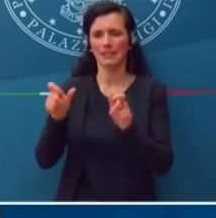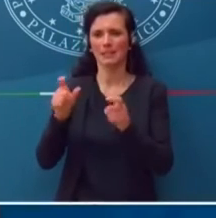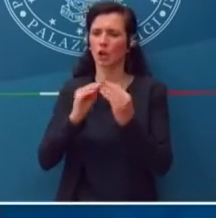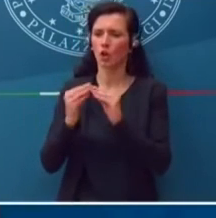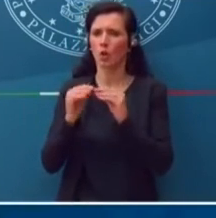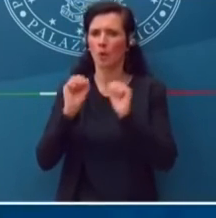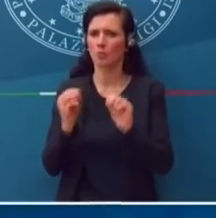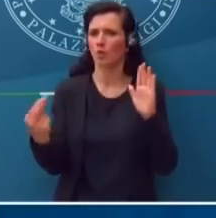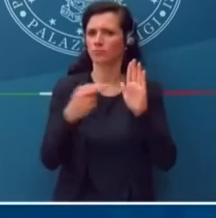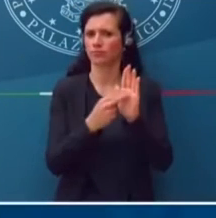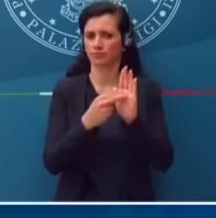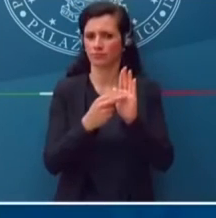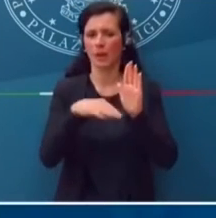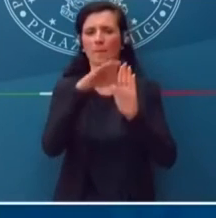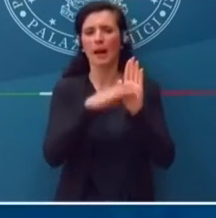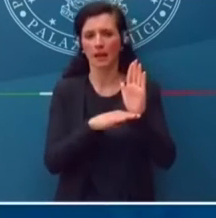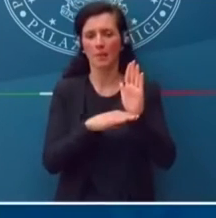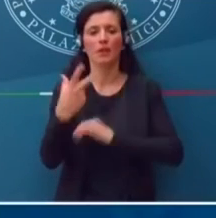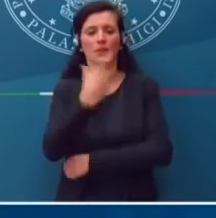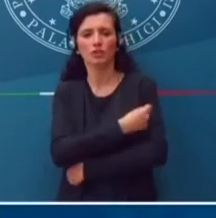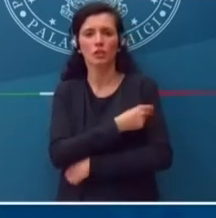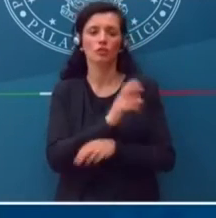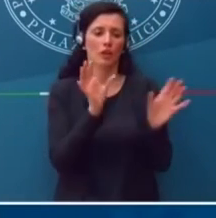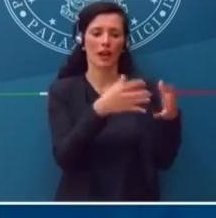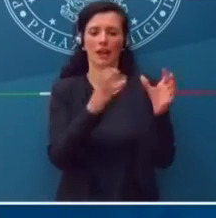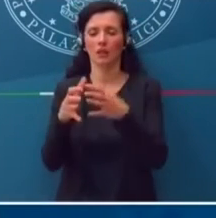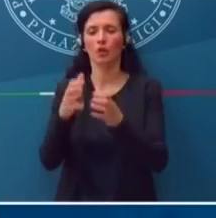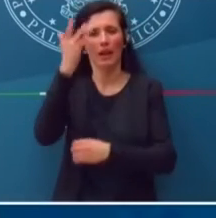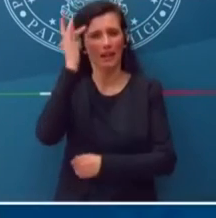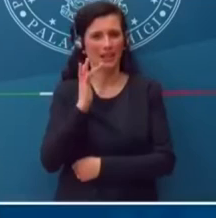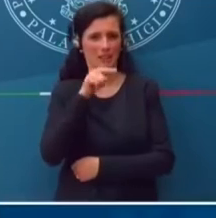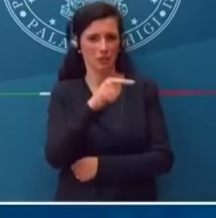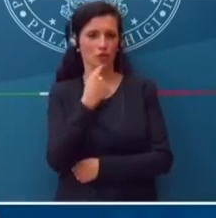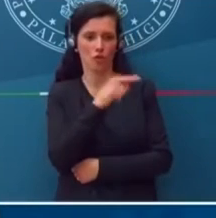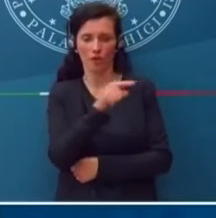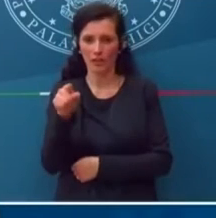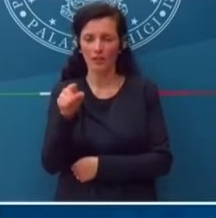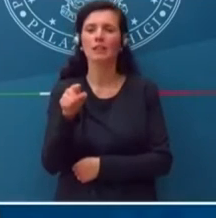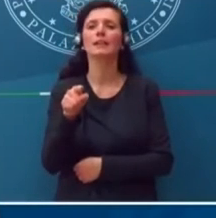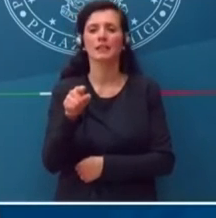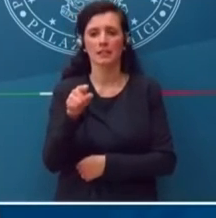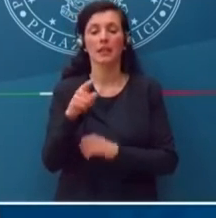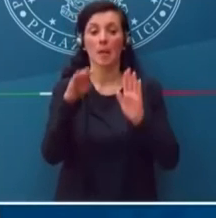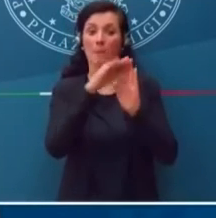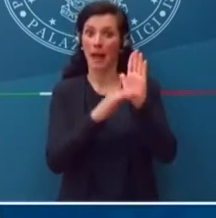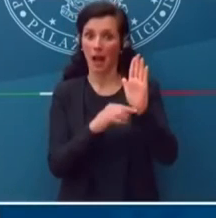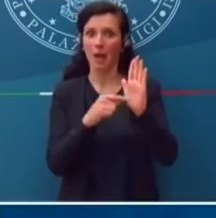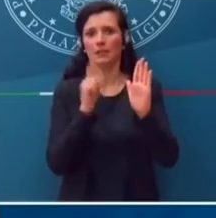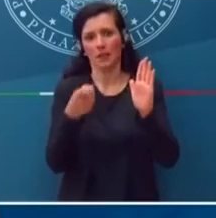questo parametro delle vaccinazioni per le categorie a rischio tra i parametri che si usano